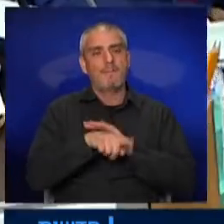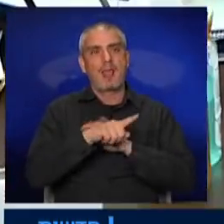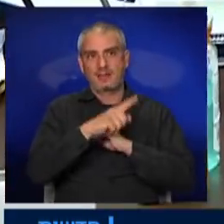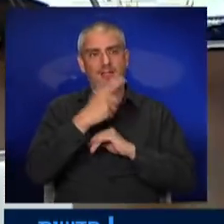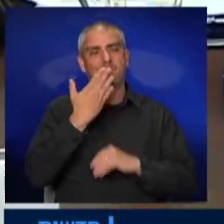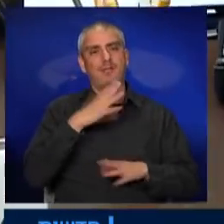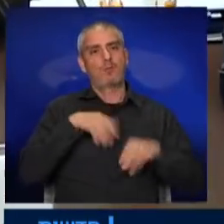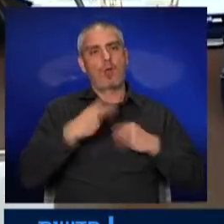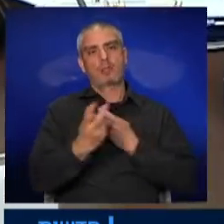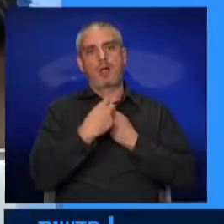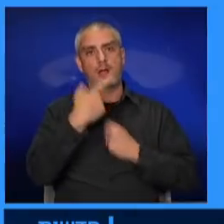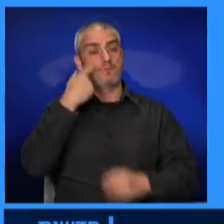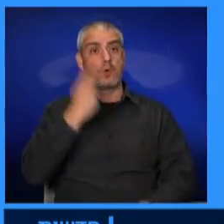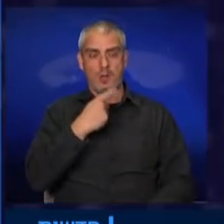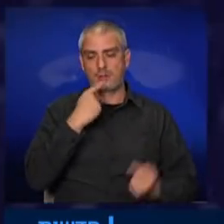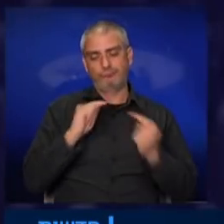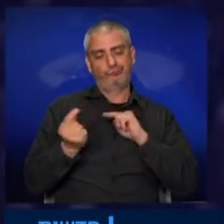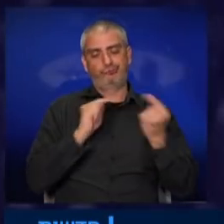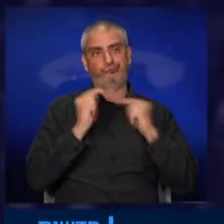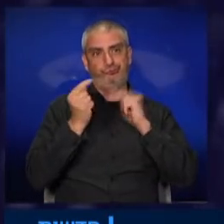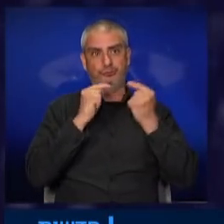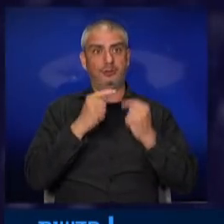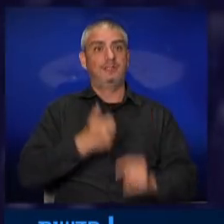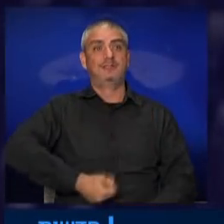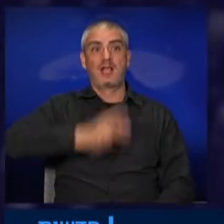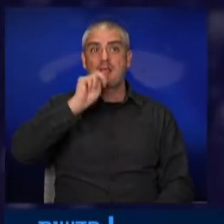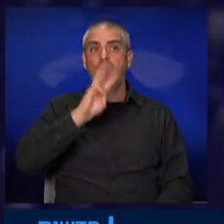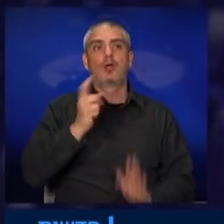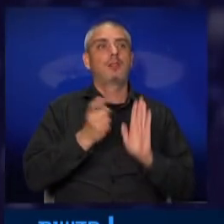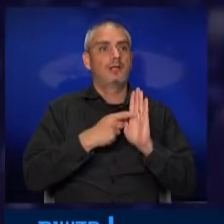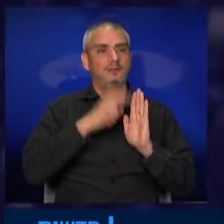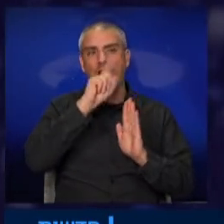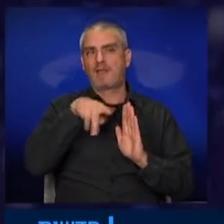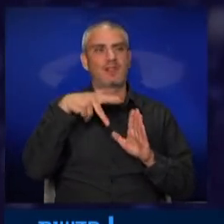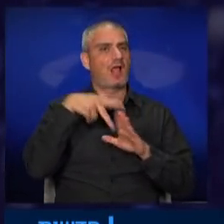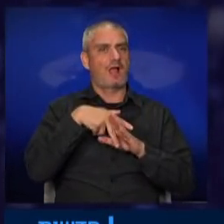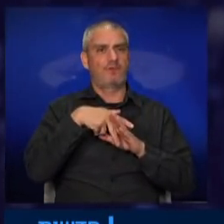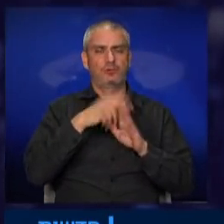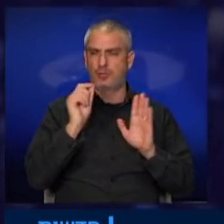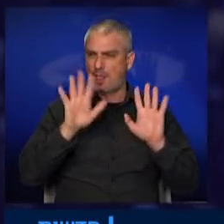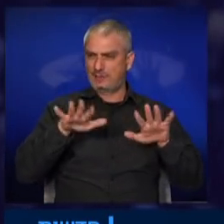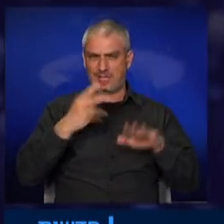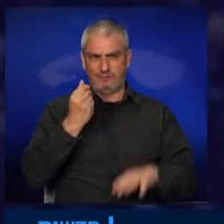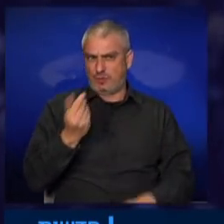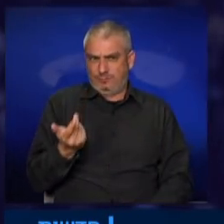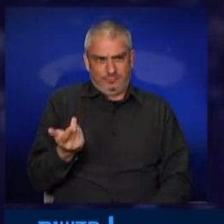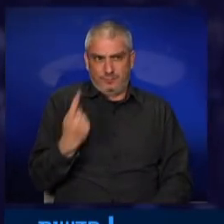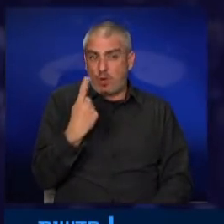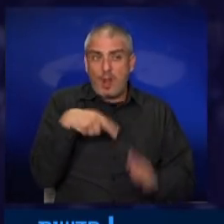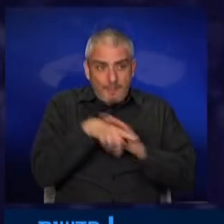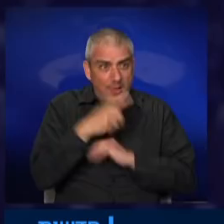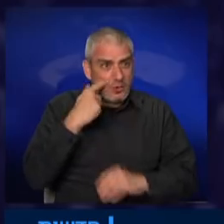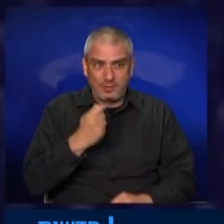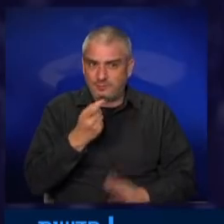תקלוט ישראל. הדיון התפתח לוויכוח. השר נחמן שי דרש צריך לבטל את הערבות בסך 10,000 שקל לכל